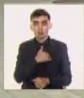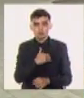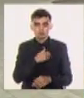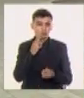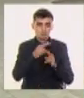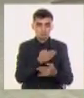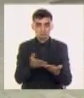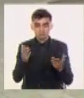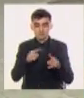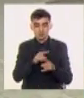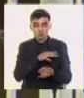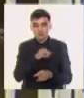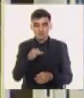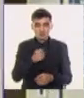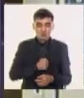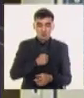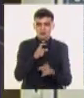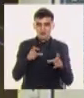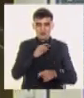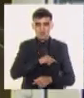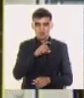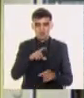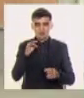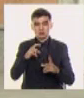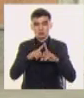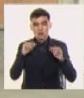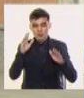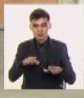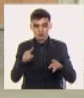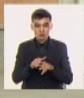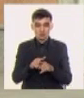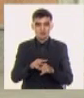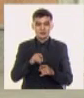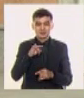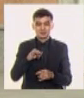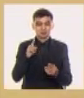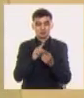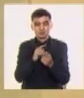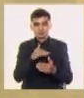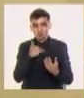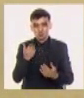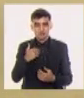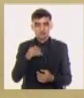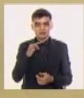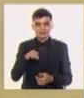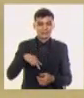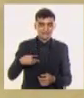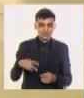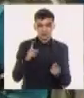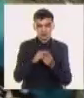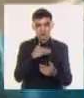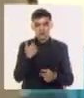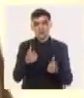Куда хотите, туда обращайтесь. По словам разгневанных работников, ни руководство школы, ни представители подрядной организации идти на контакт не хотят. Поговорить ни с директором, ни с